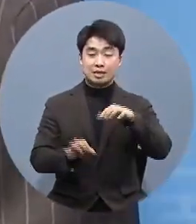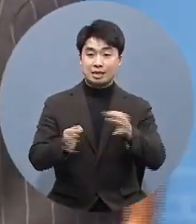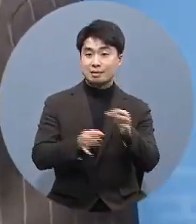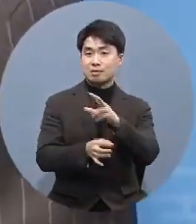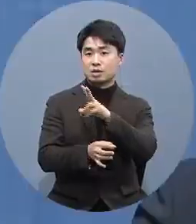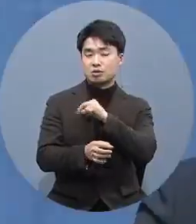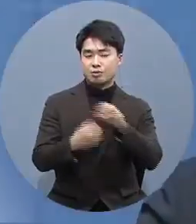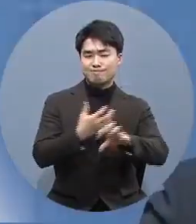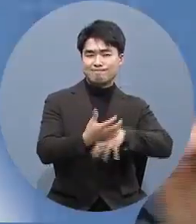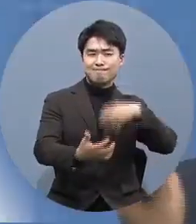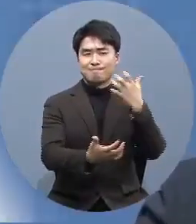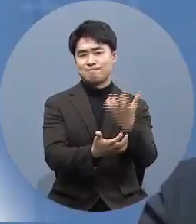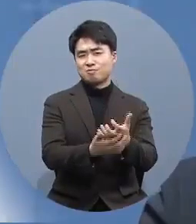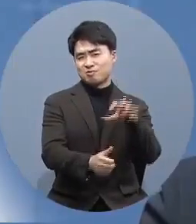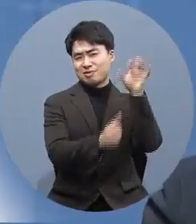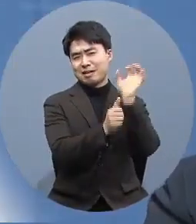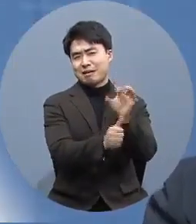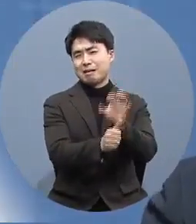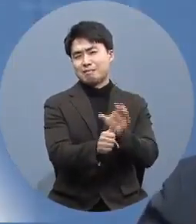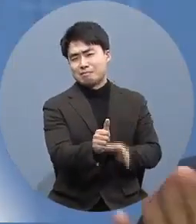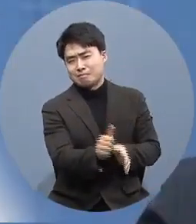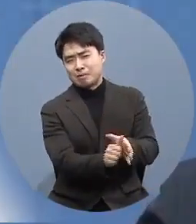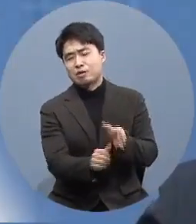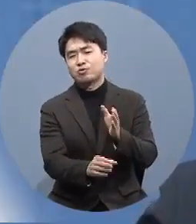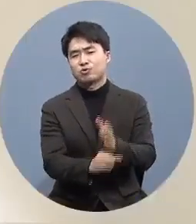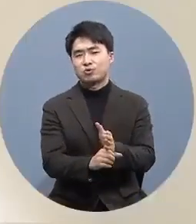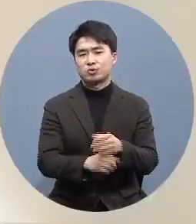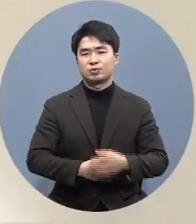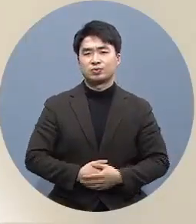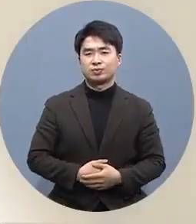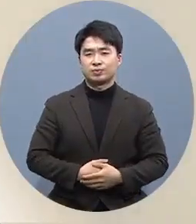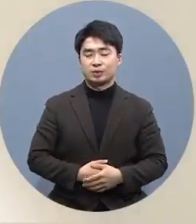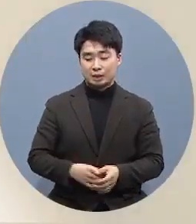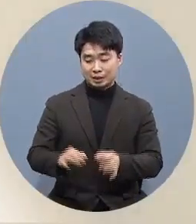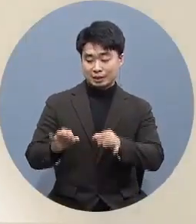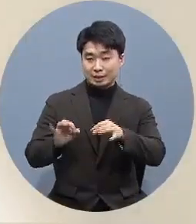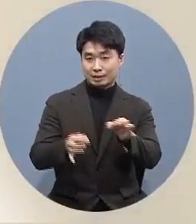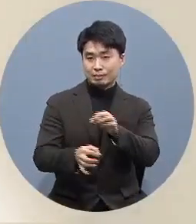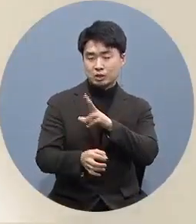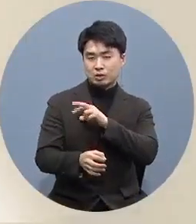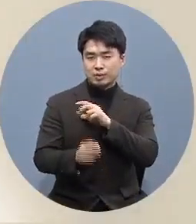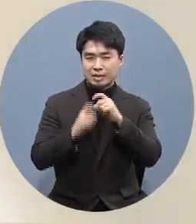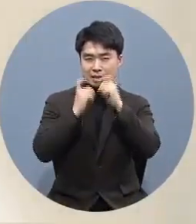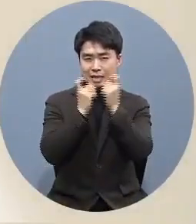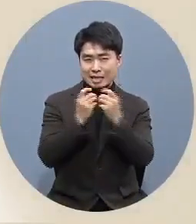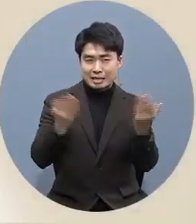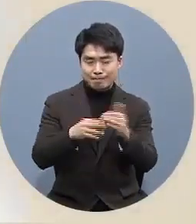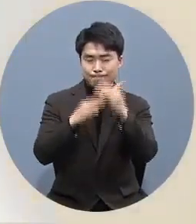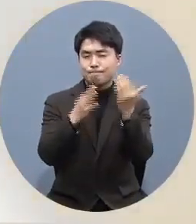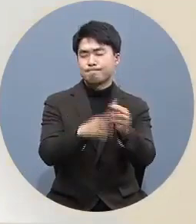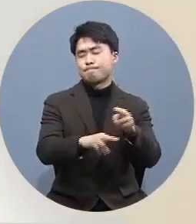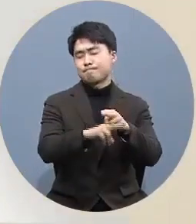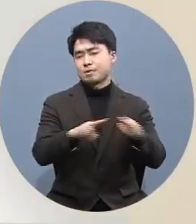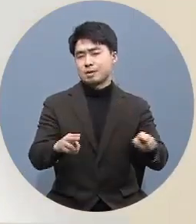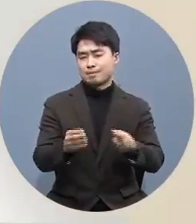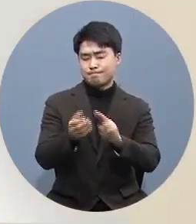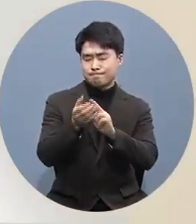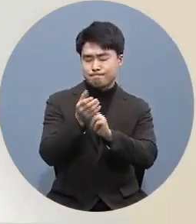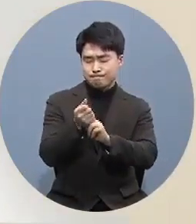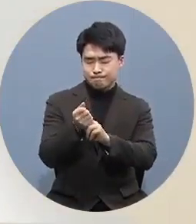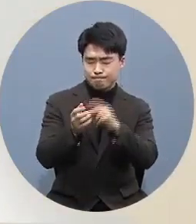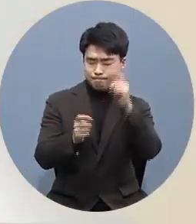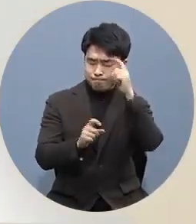겨냥한 혁신 요구가 거세지고 있기 때문입니다 역사의 뒤편에서 김현이 개인 일정을 전부 취소하고 거치를 고민하는